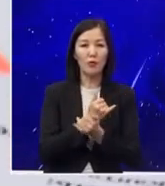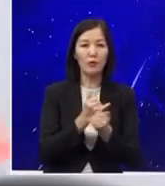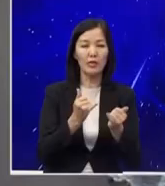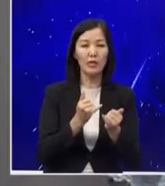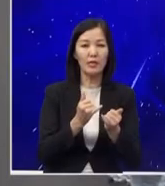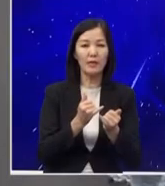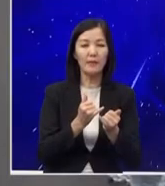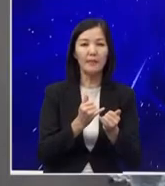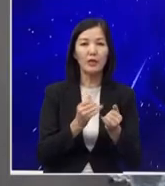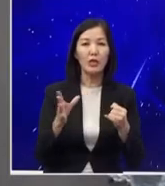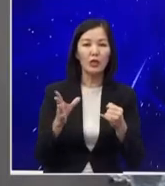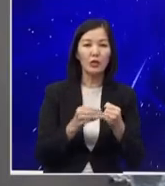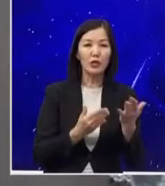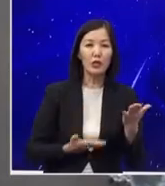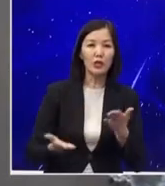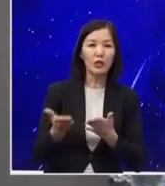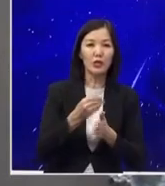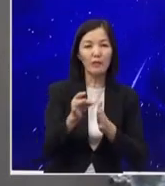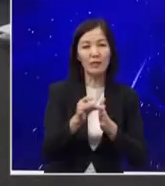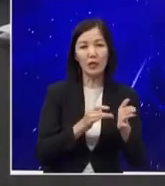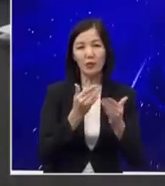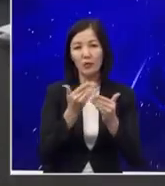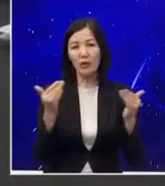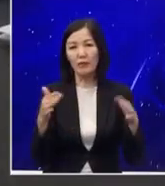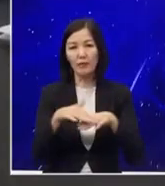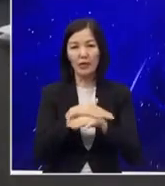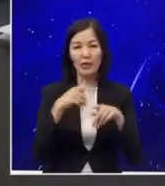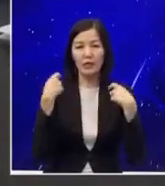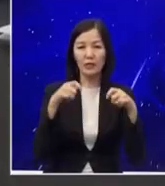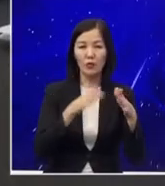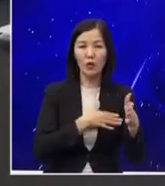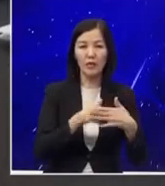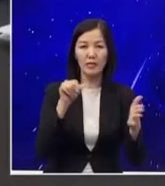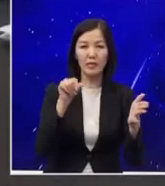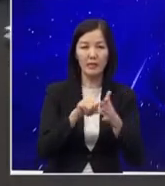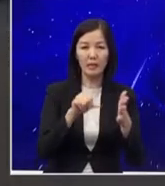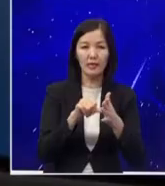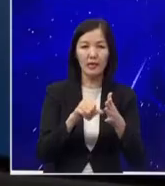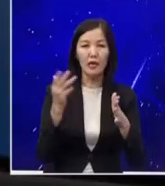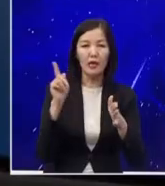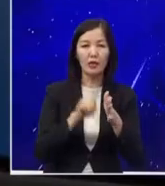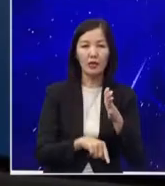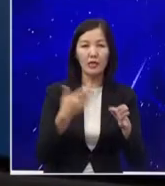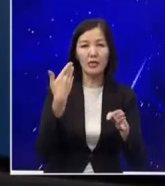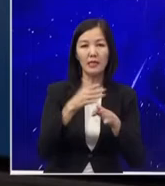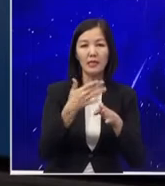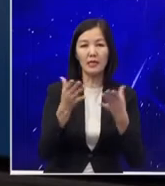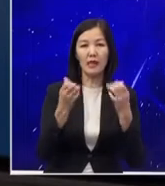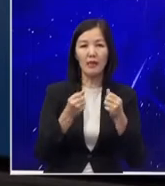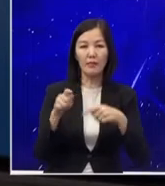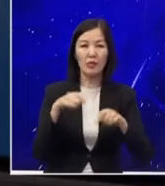егістіктен сөреге дейінгі маңызды жобаны іске асыруға атсалысады. Жетісулық шаруалар, кәсіпкерлер жеңілдетілген несие